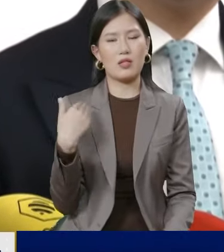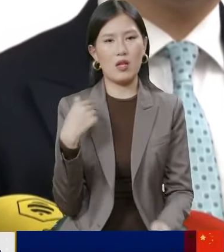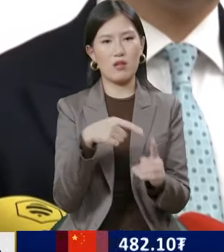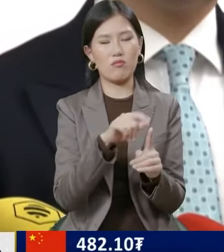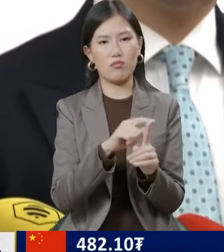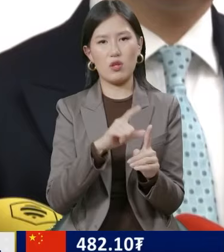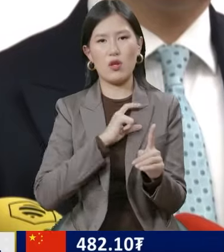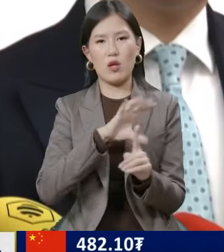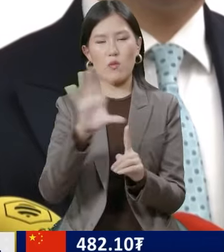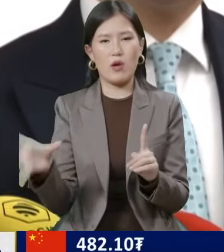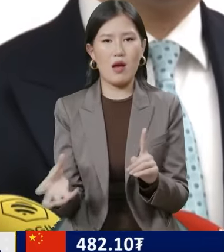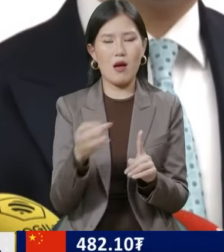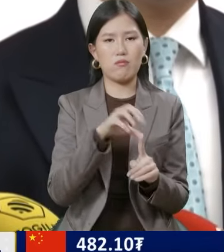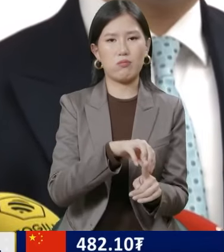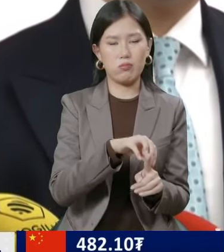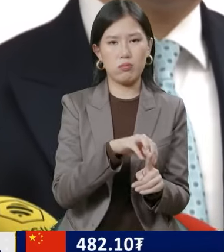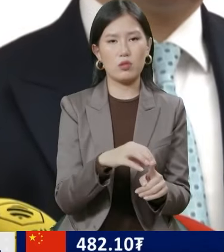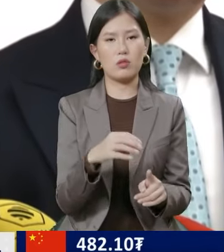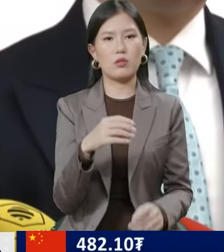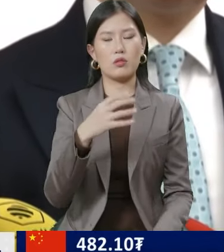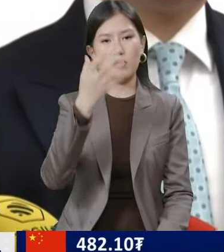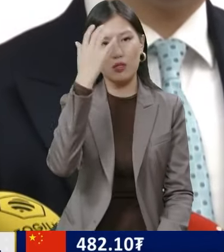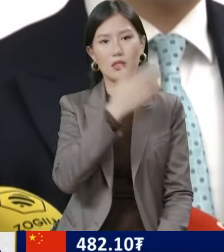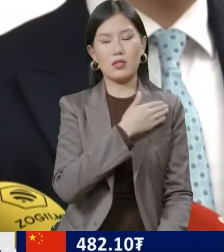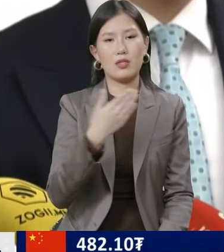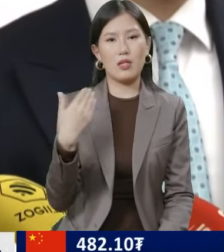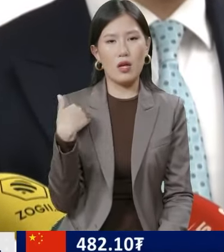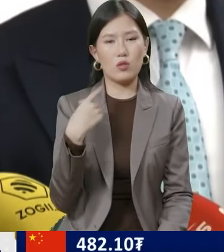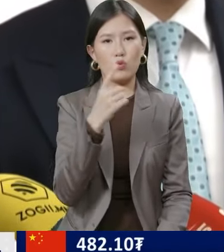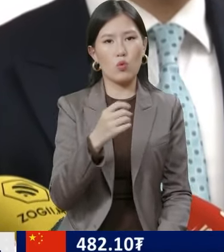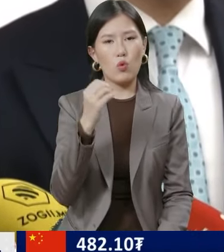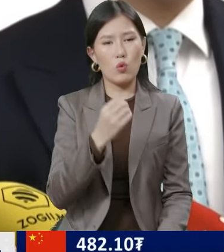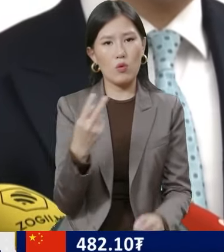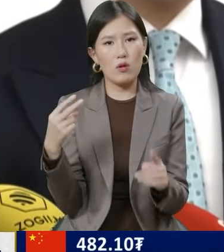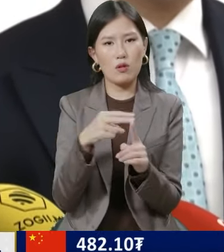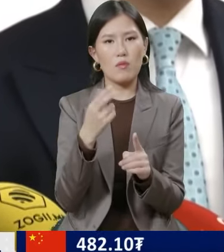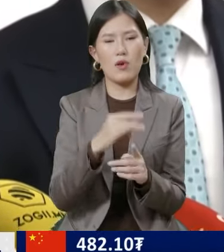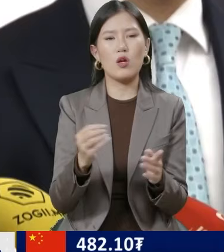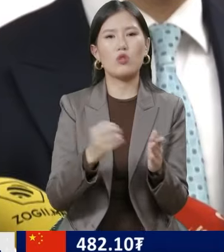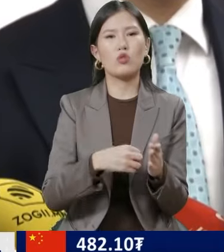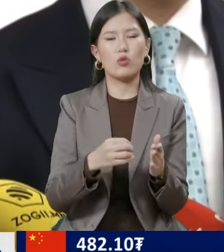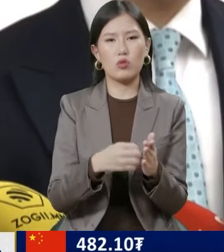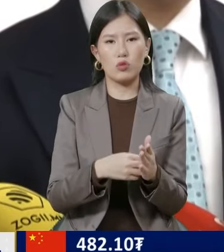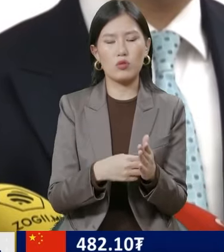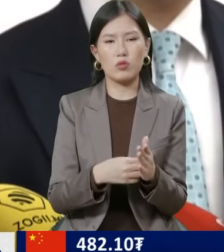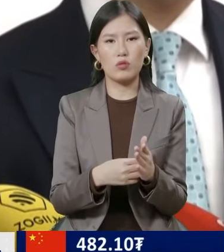хэмжээнд засаг даргын одоо хамааралд ингэж одоо тодорхойлогдож явах хэрэгтэй байна гэдэг ийм зүйлийг